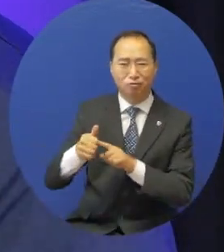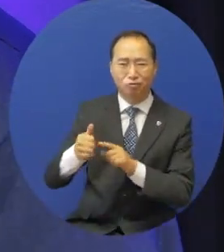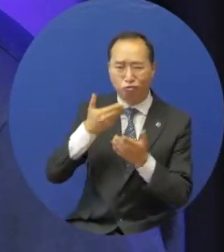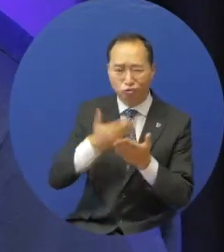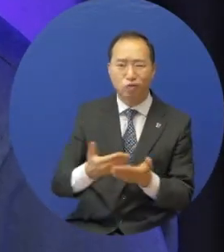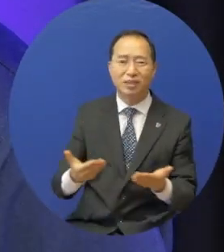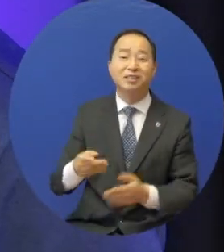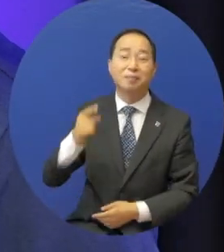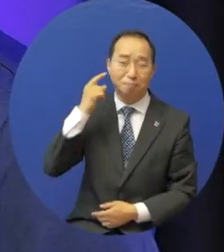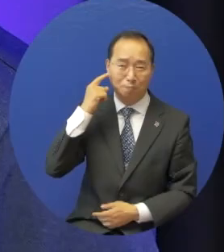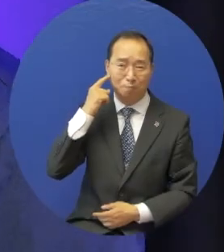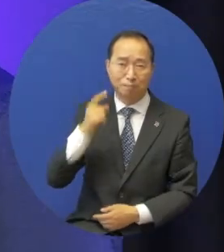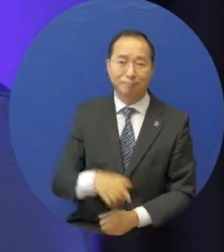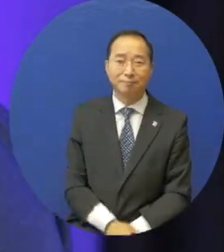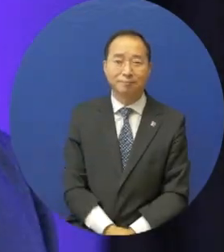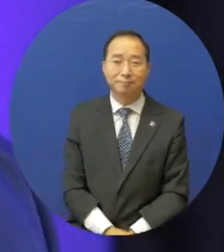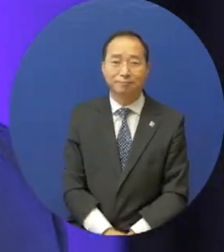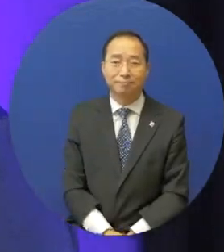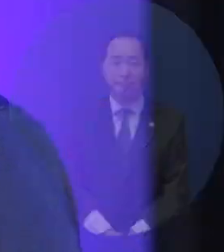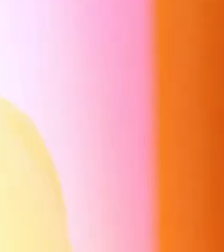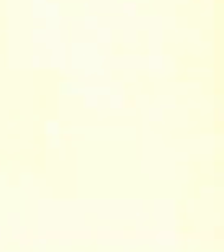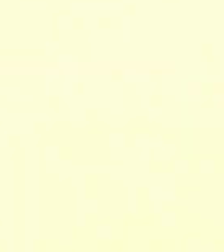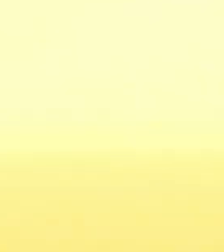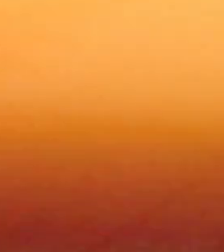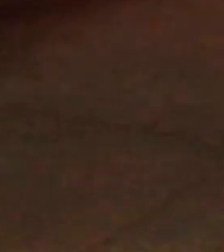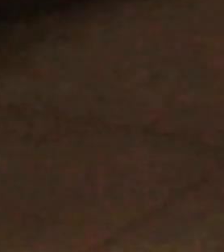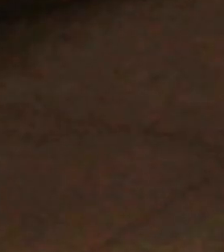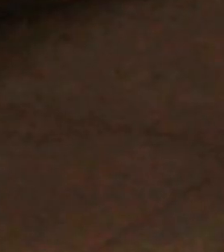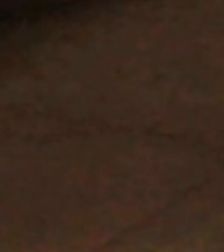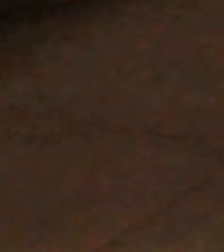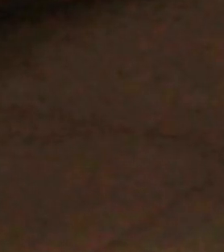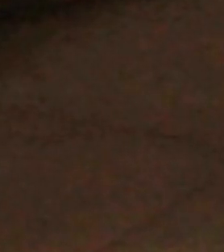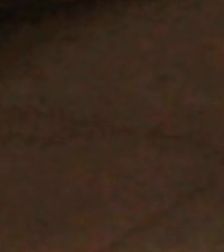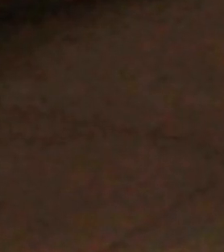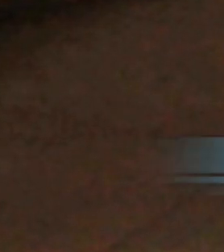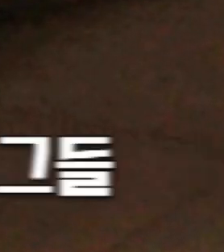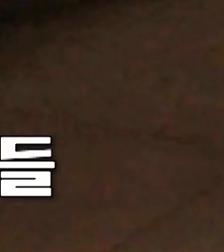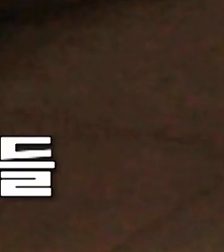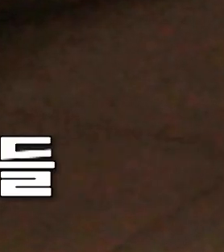직업입니다. 굉장히 중요한 직업이라고 저는 판단이 됐어요.